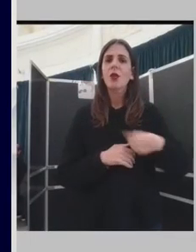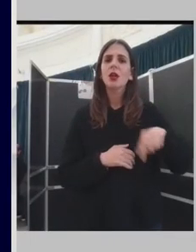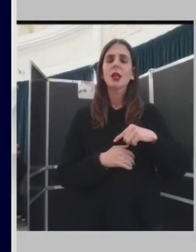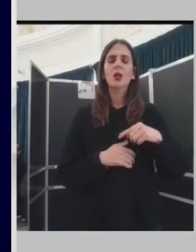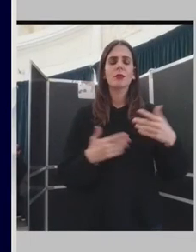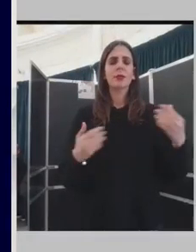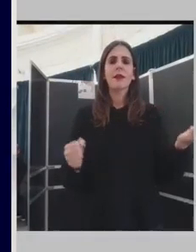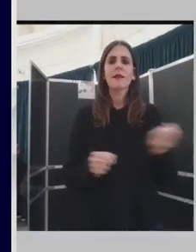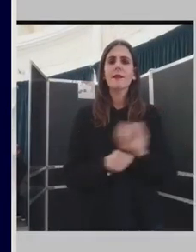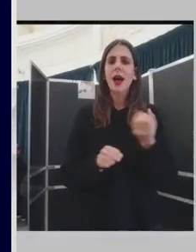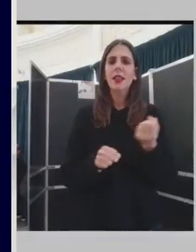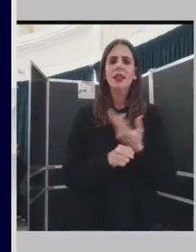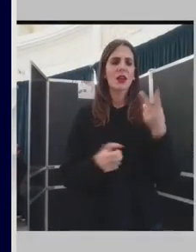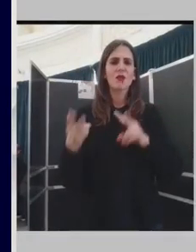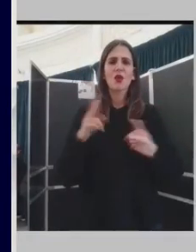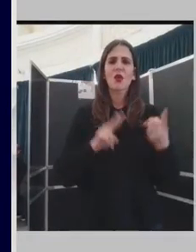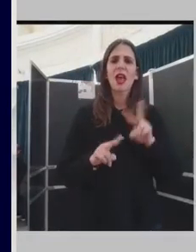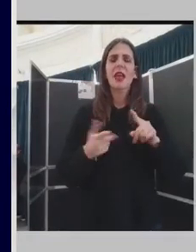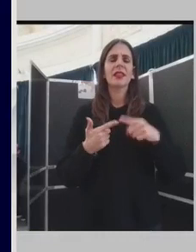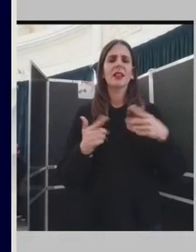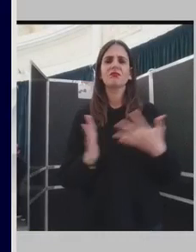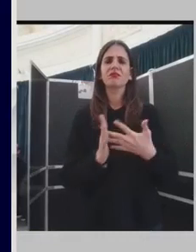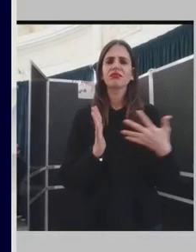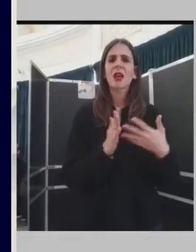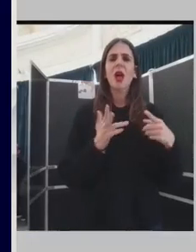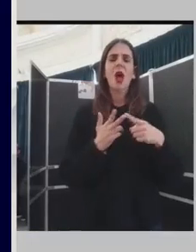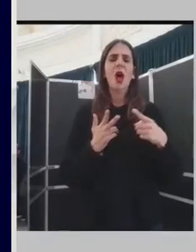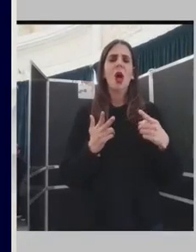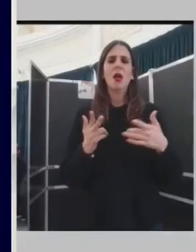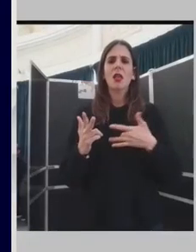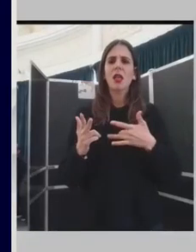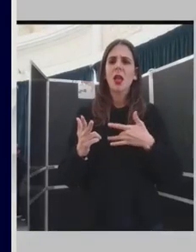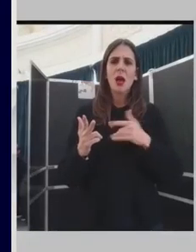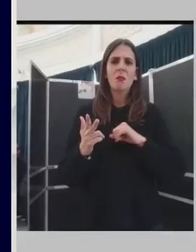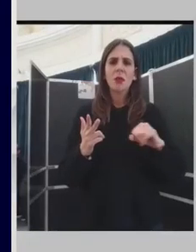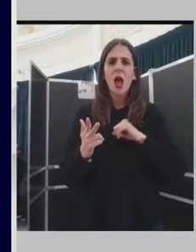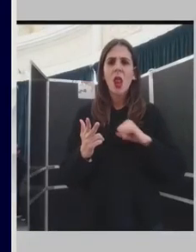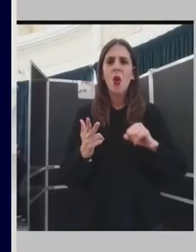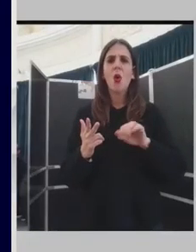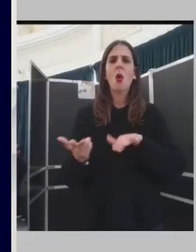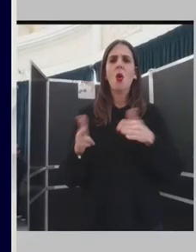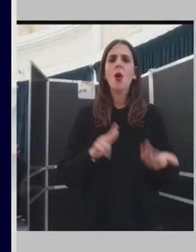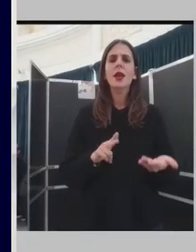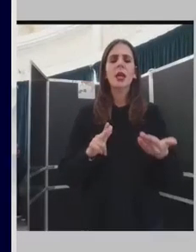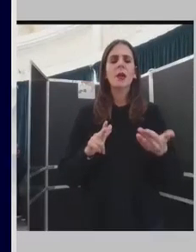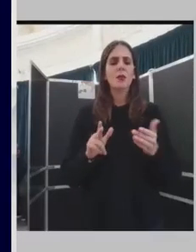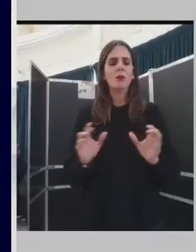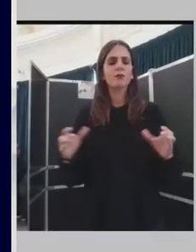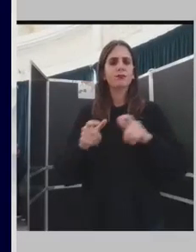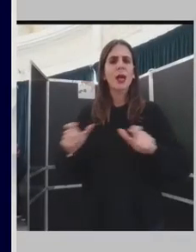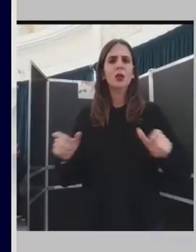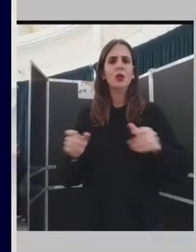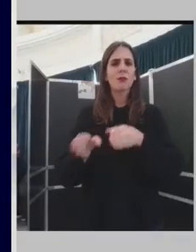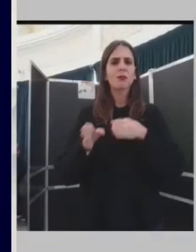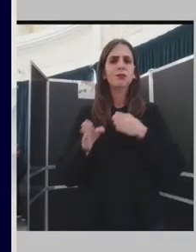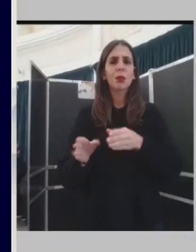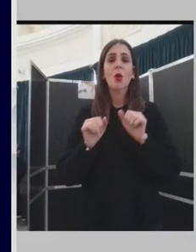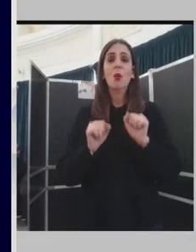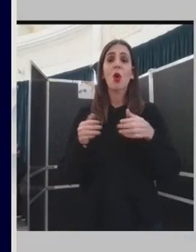o malesseri, malori che colpiscono le persone in mezzo alla strada, su un pullman, e